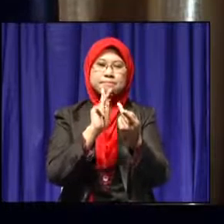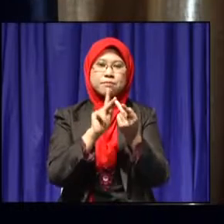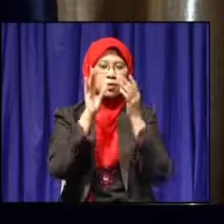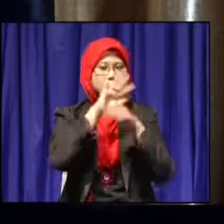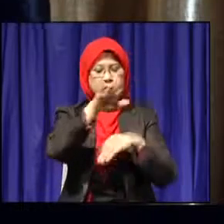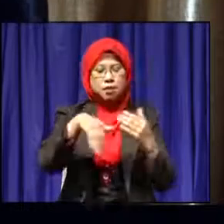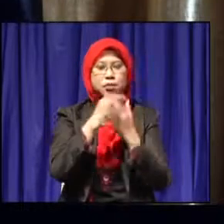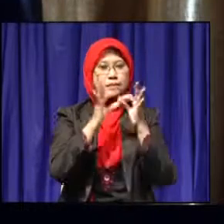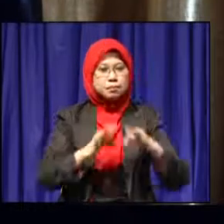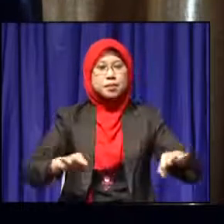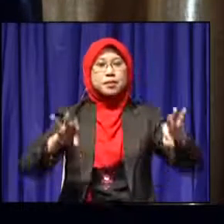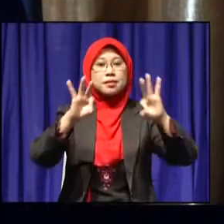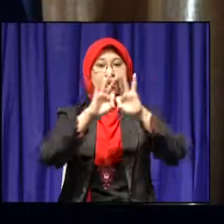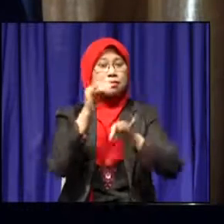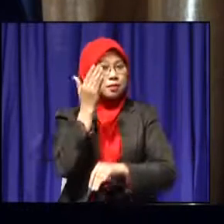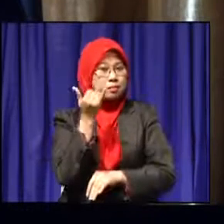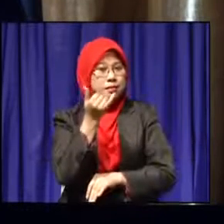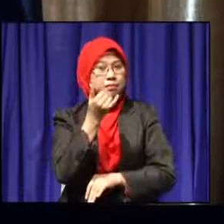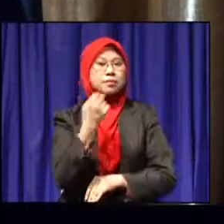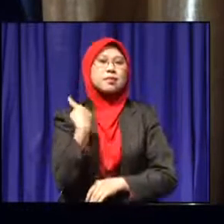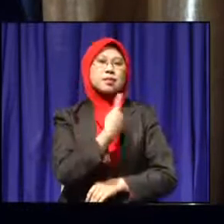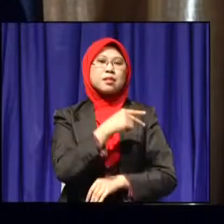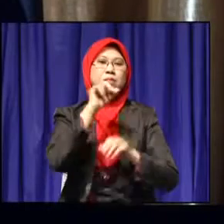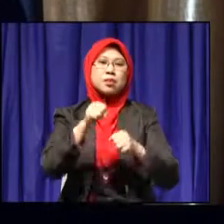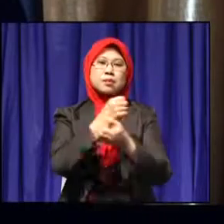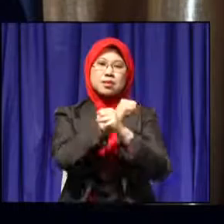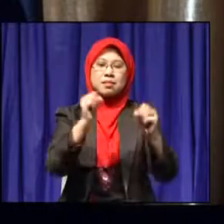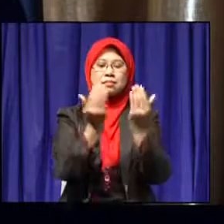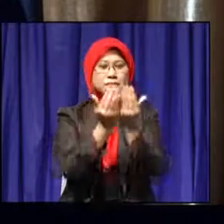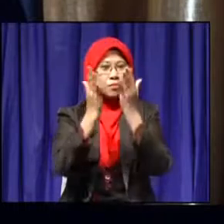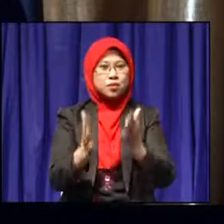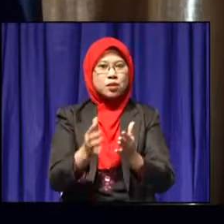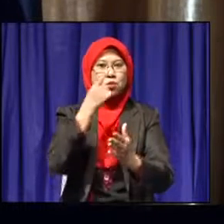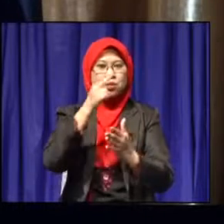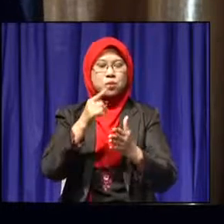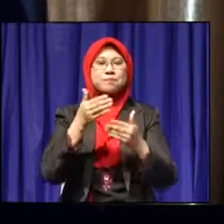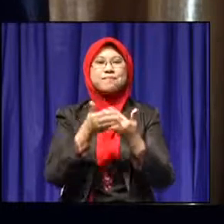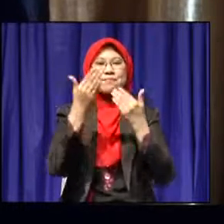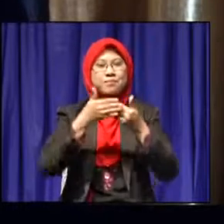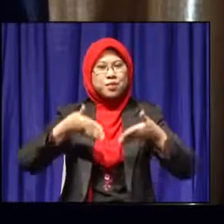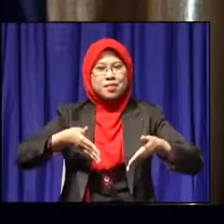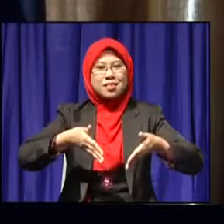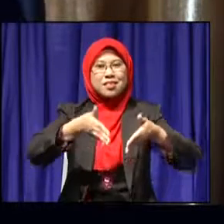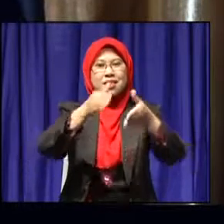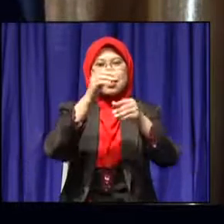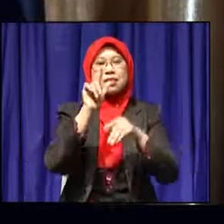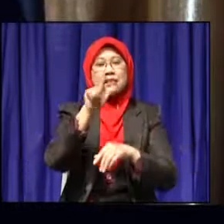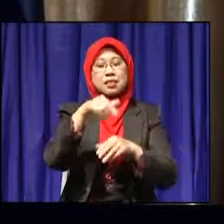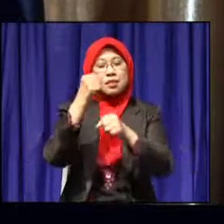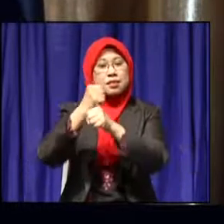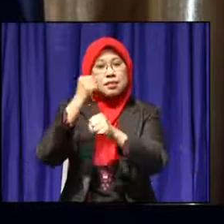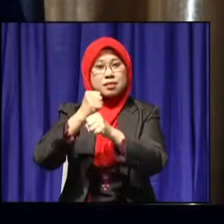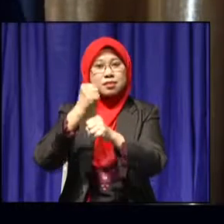penting Spanyol kita dapat menyediakan murid untulan wanita kerja air mereka yang